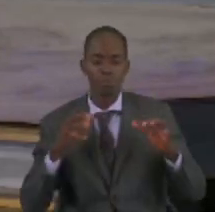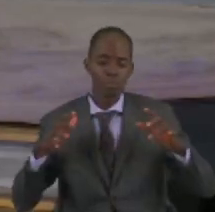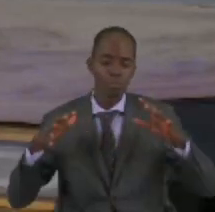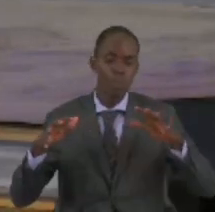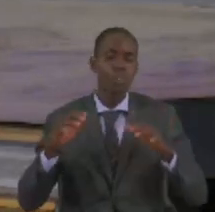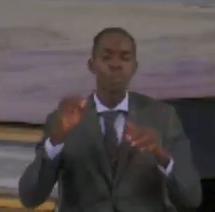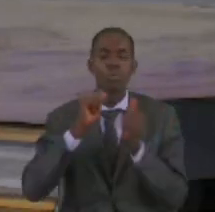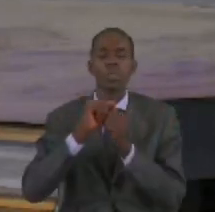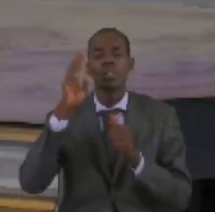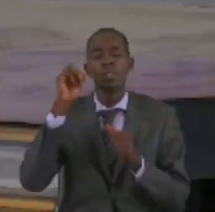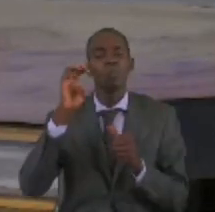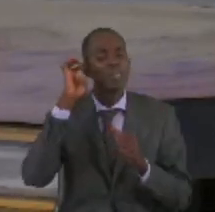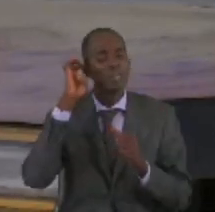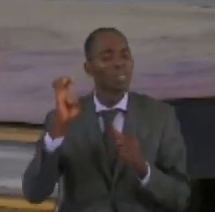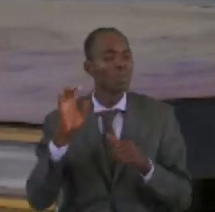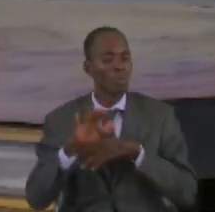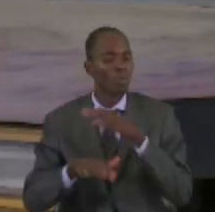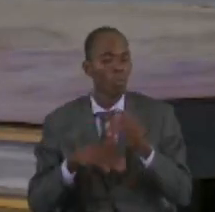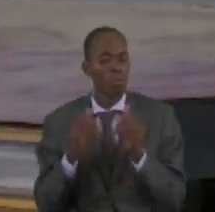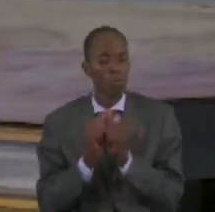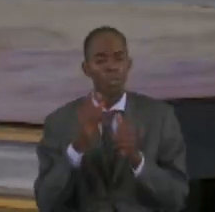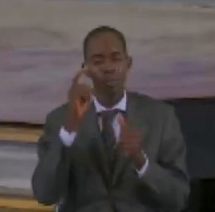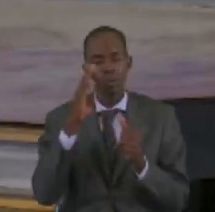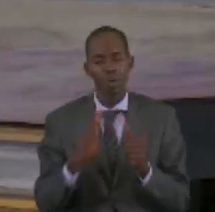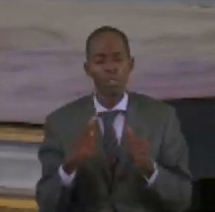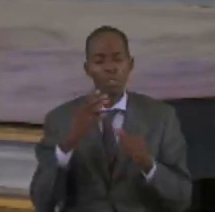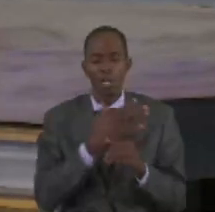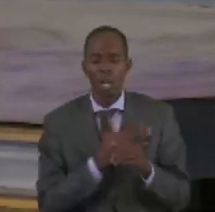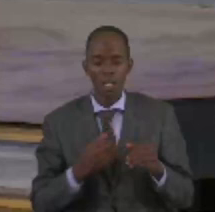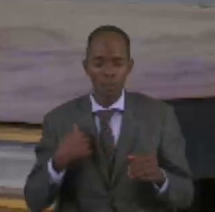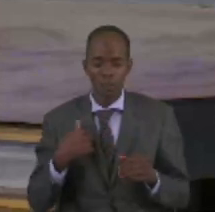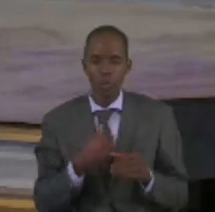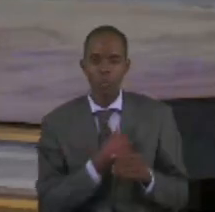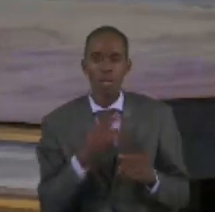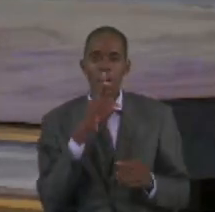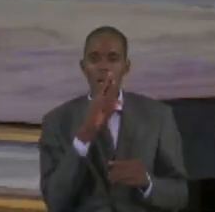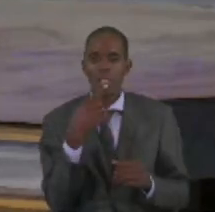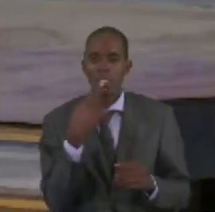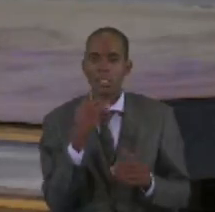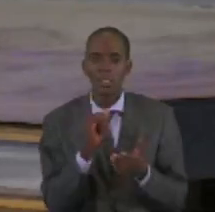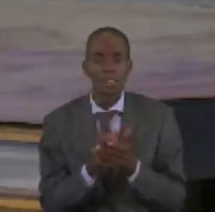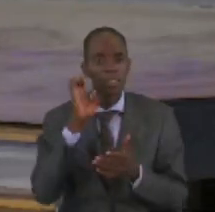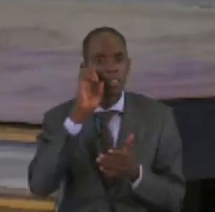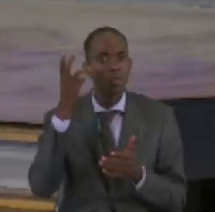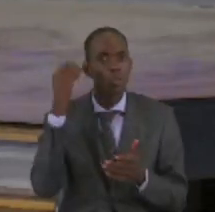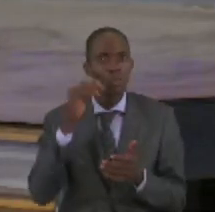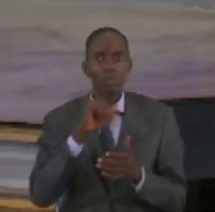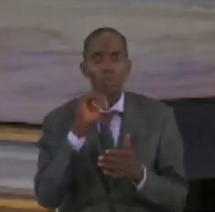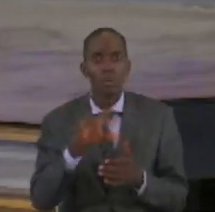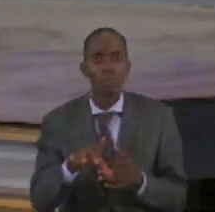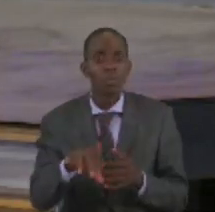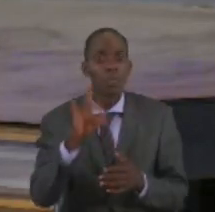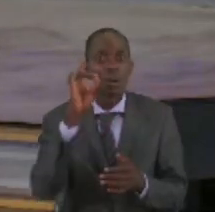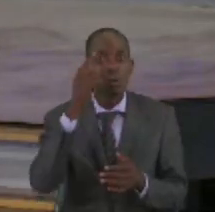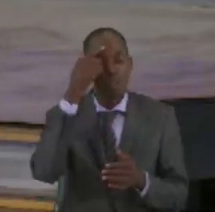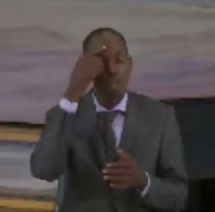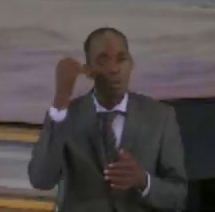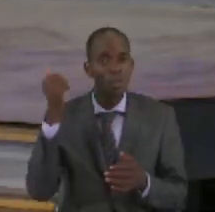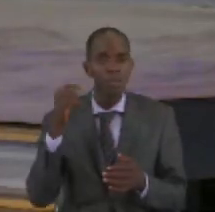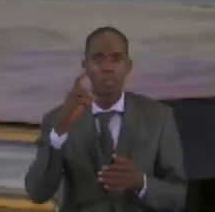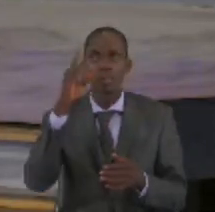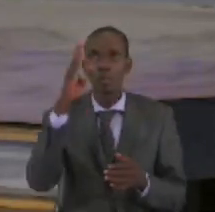marché avec Dieu, il a écouté Dieu, il a communié avec Dieu et il s'est dit qu'il ne parle